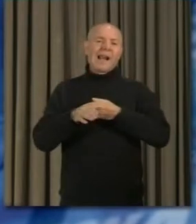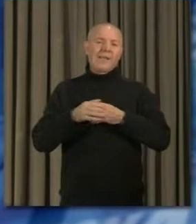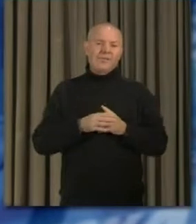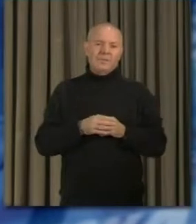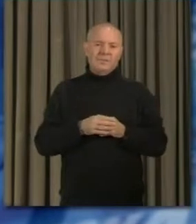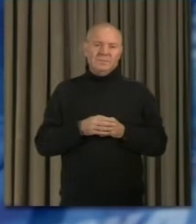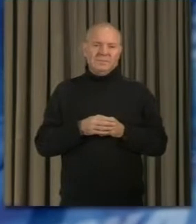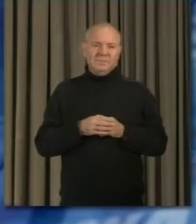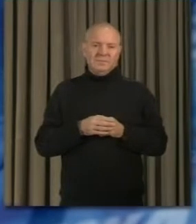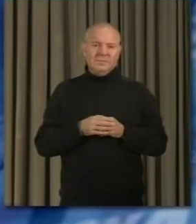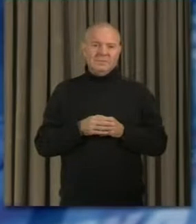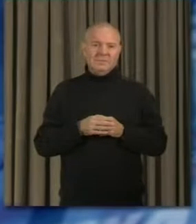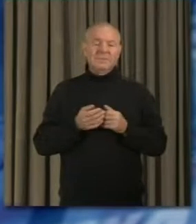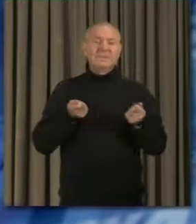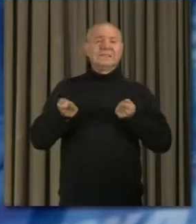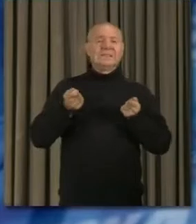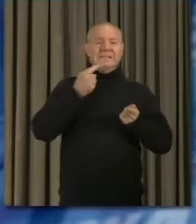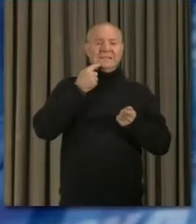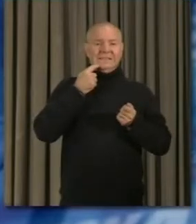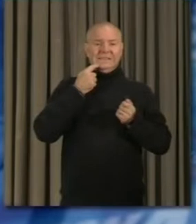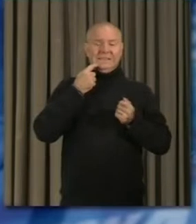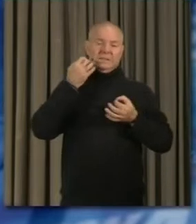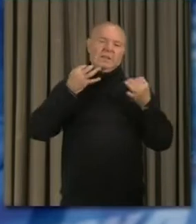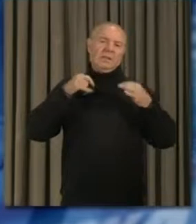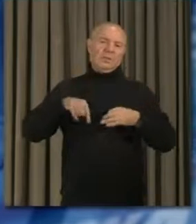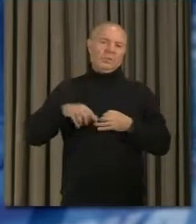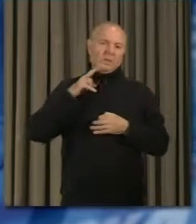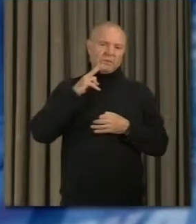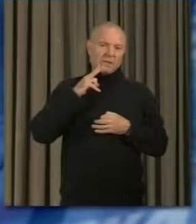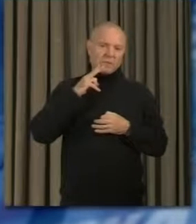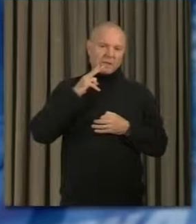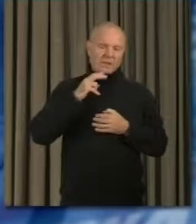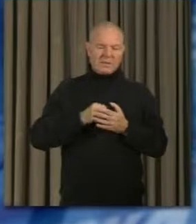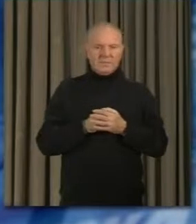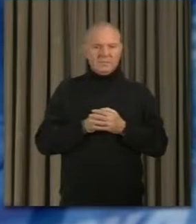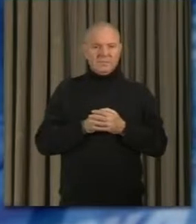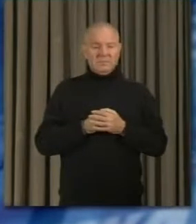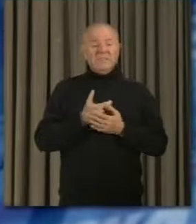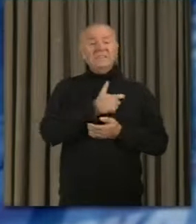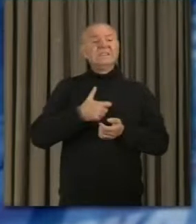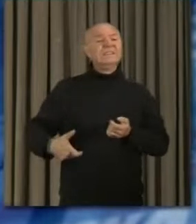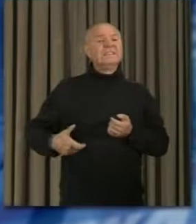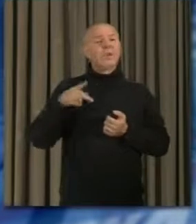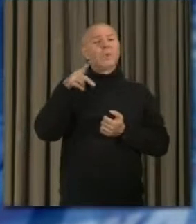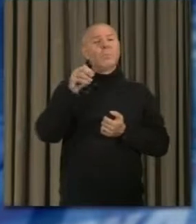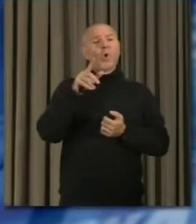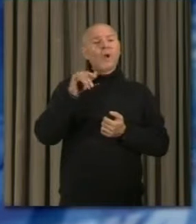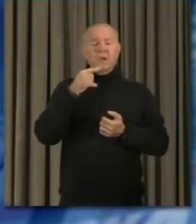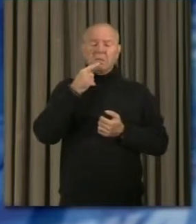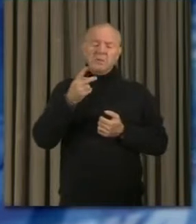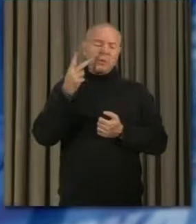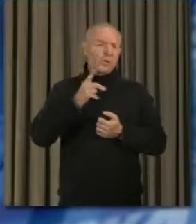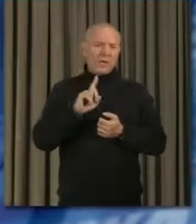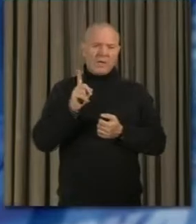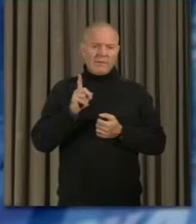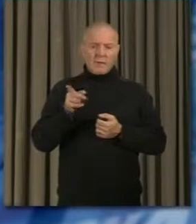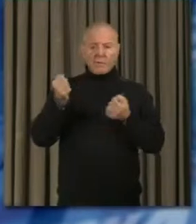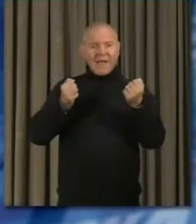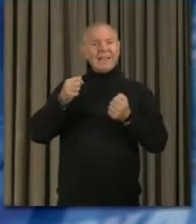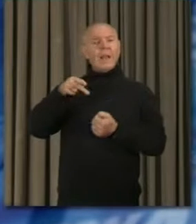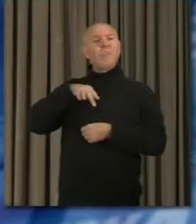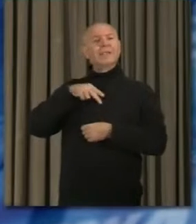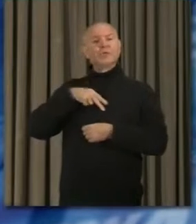Le indagini sono state coordinate dal sostituto procuratore Gianluca Periani. Replica il sindaco Polli. Non è vero che ho usato a fini personali l